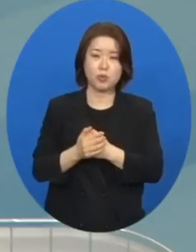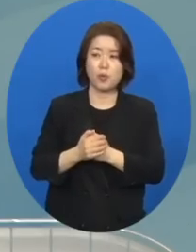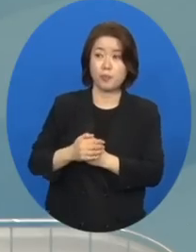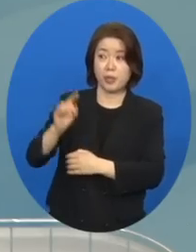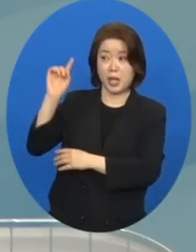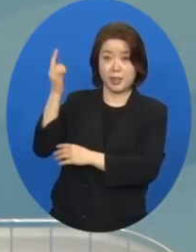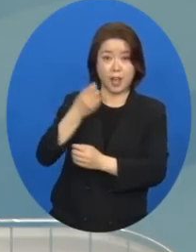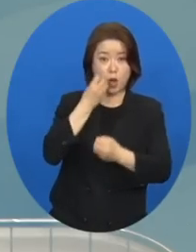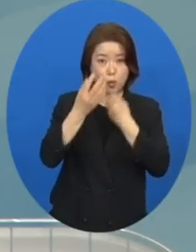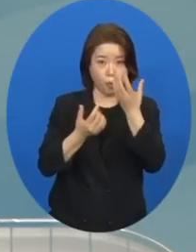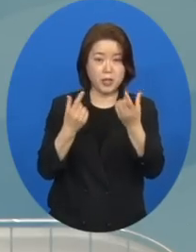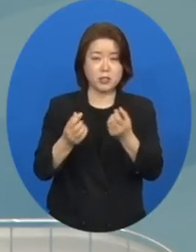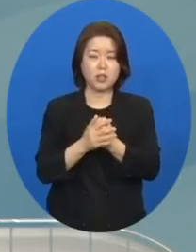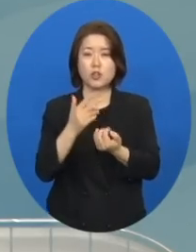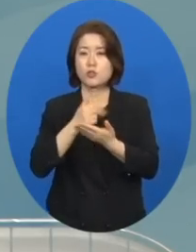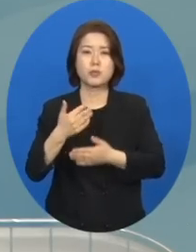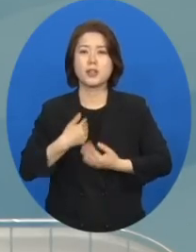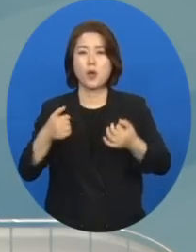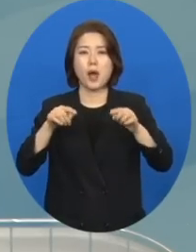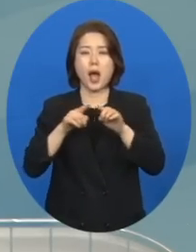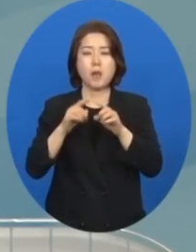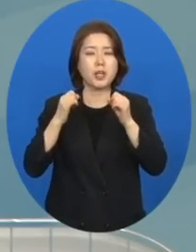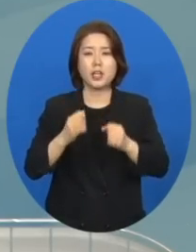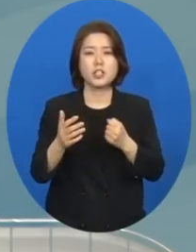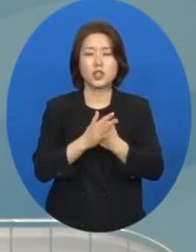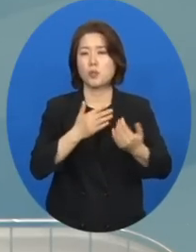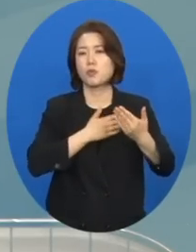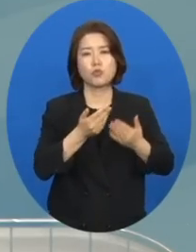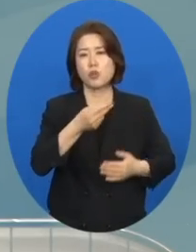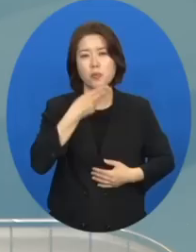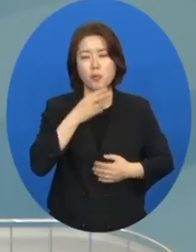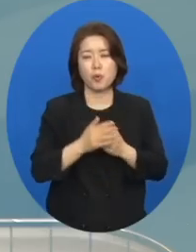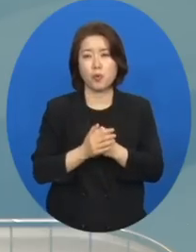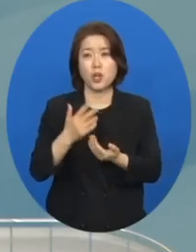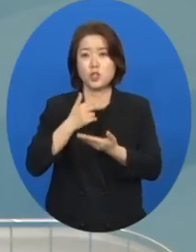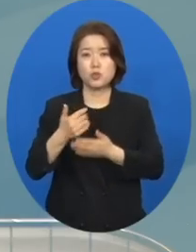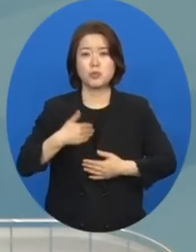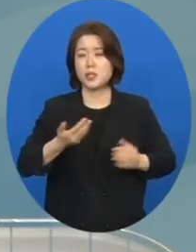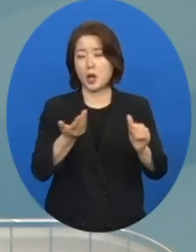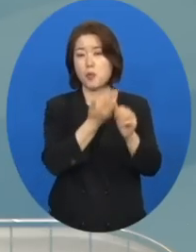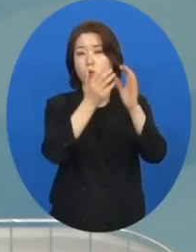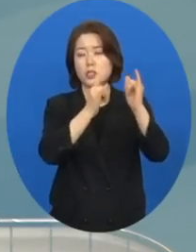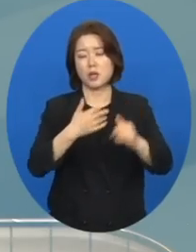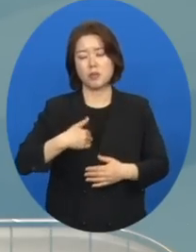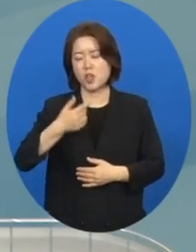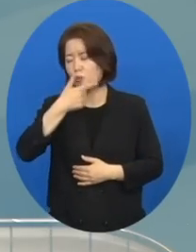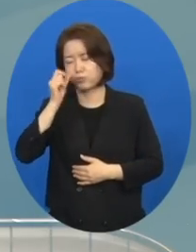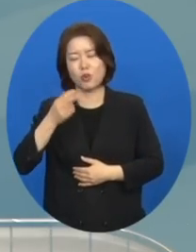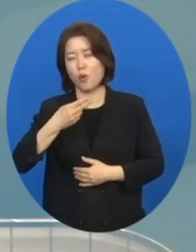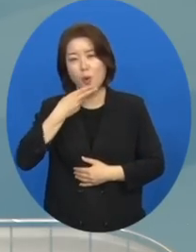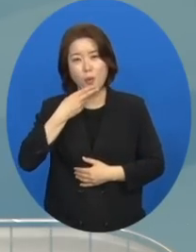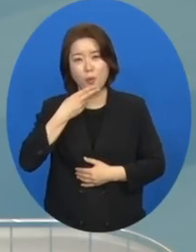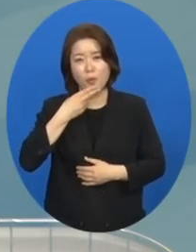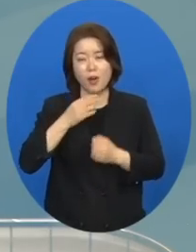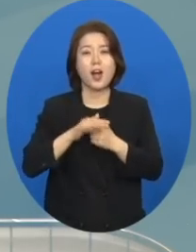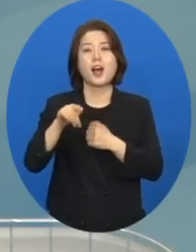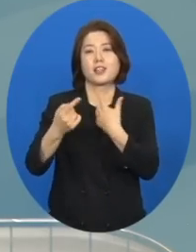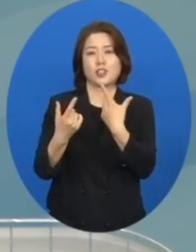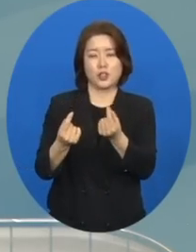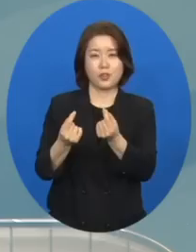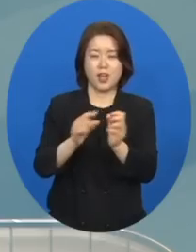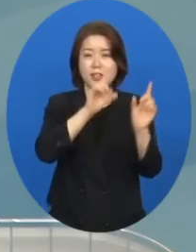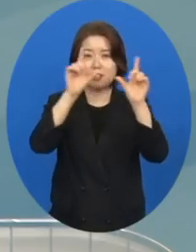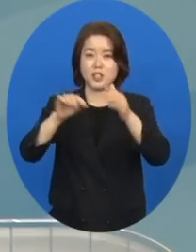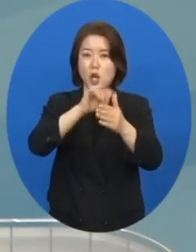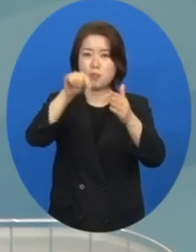때로 주께서 나와 함께 하시니 두려움이 없고 또한 주님이 나의 목자시니 부족함이 없습니다 라고 그렇게 우리의 삶